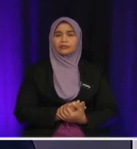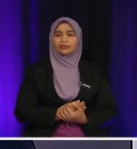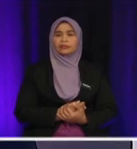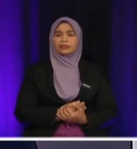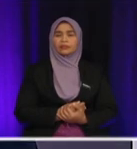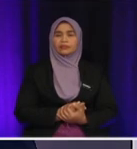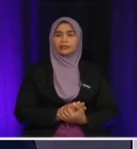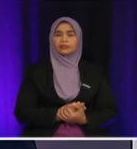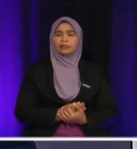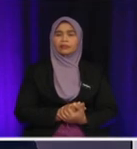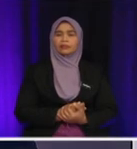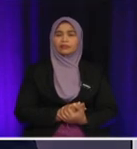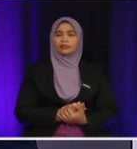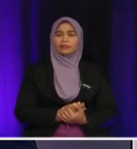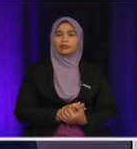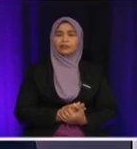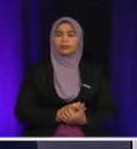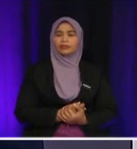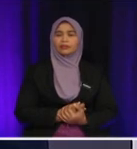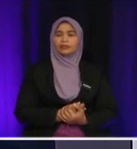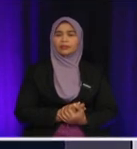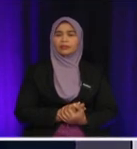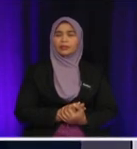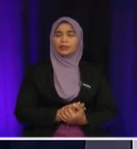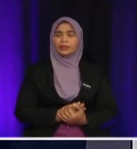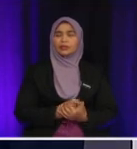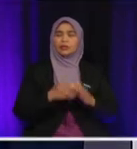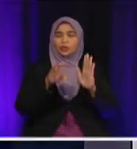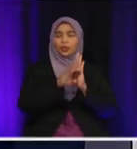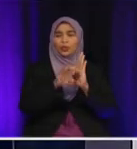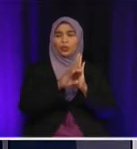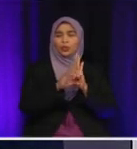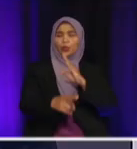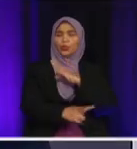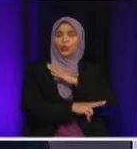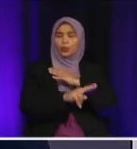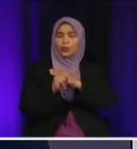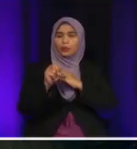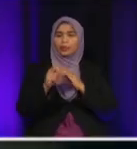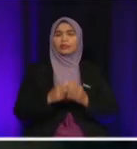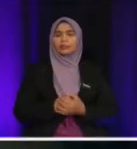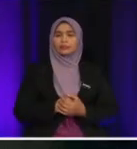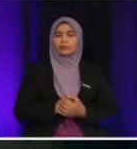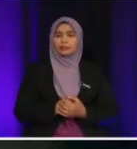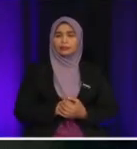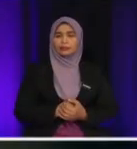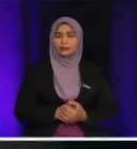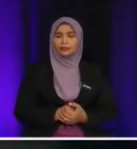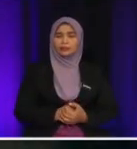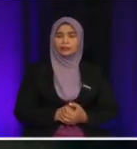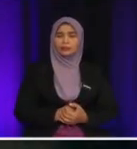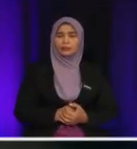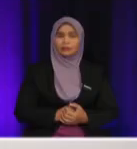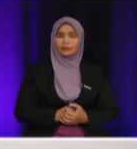mungkin itulah kekeliruan sebab banyak maksud yang perlu diingati. Okey, tak apa. Contoh hukumannya. Okey, pada siapa boleh bagi contoh hukuman takzir? Okey, silakan. Okey,